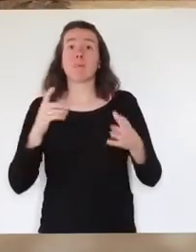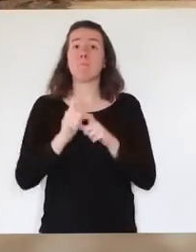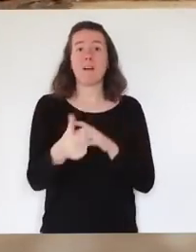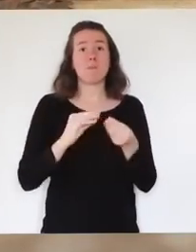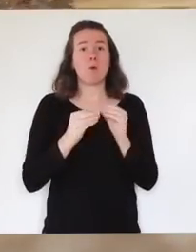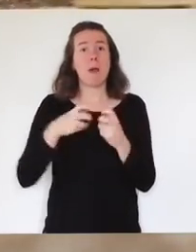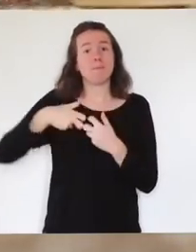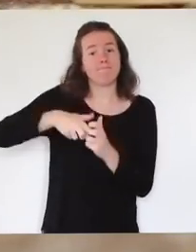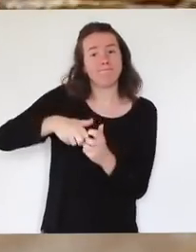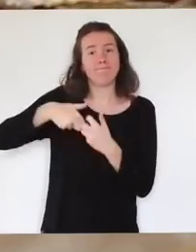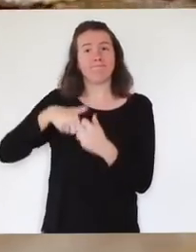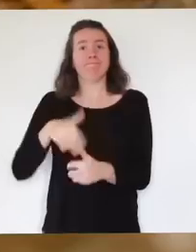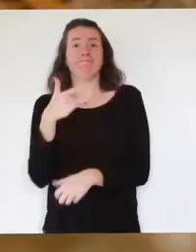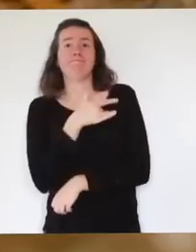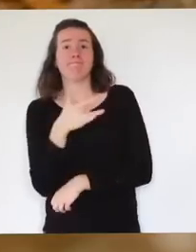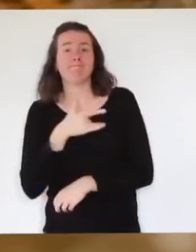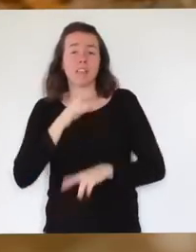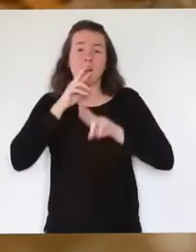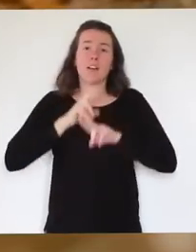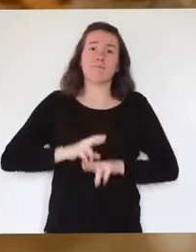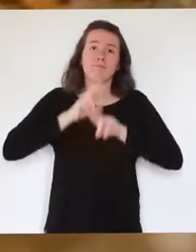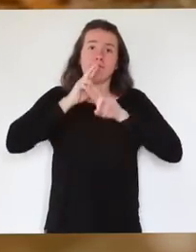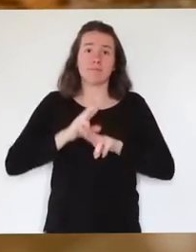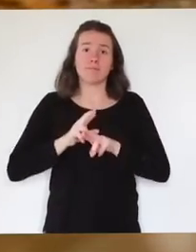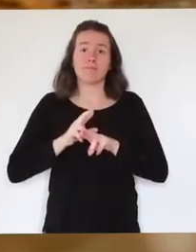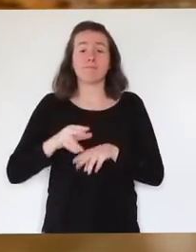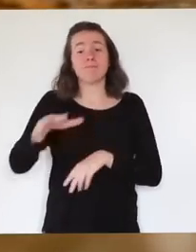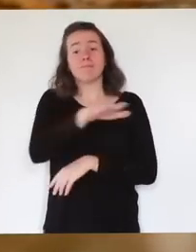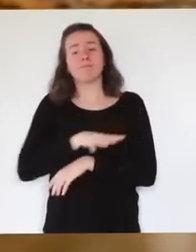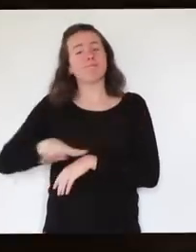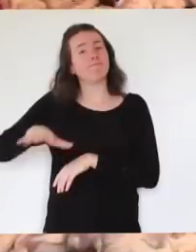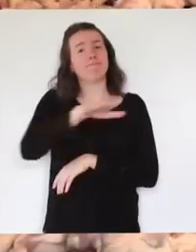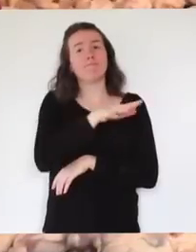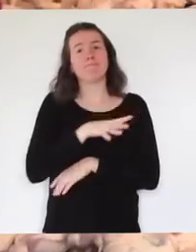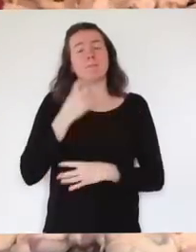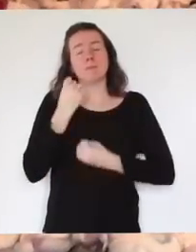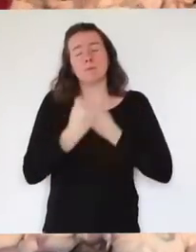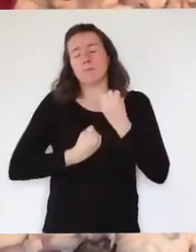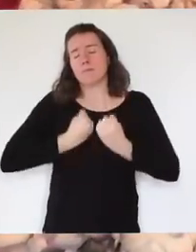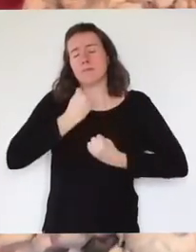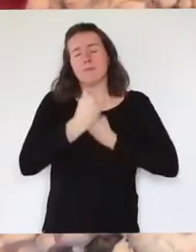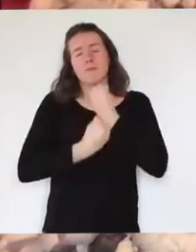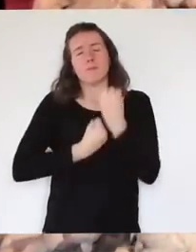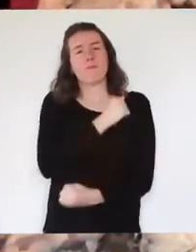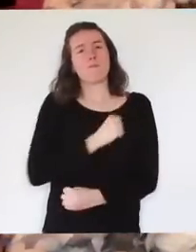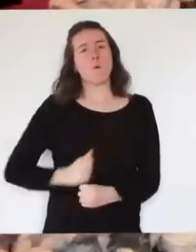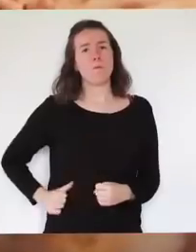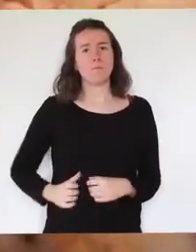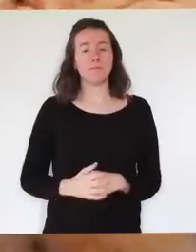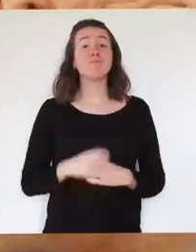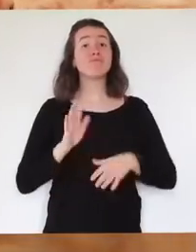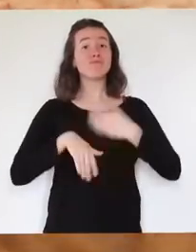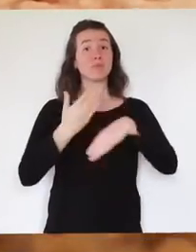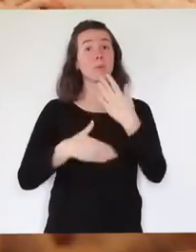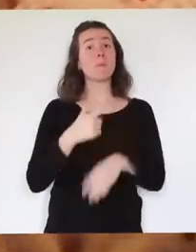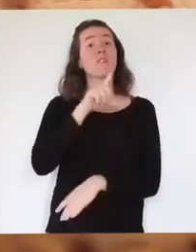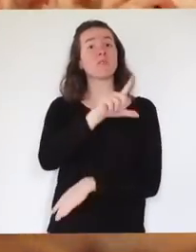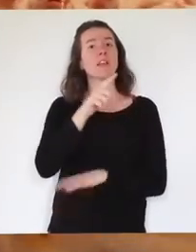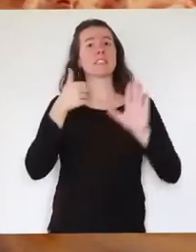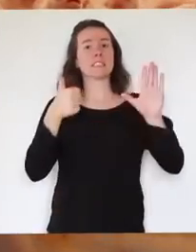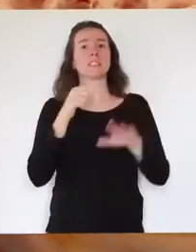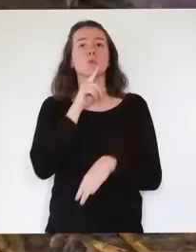et respiratoires. C'est l'agonie pour un grand nombre d'entre eux. À 26 jours, on ne voit plus le sol de